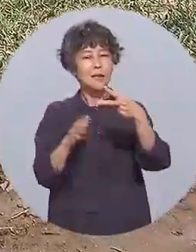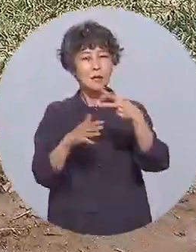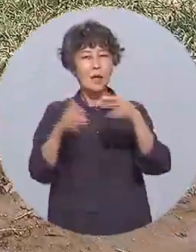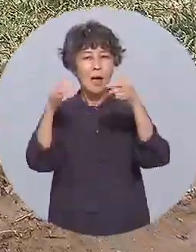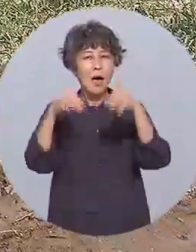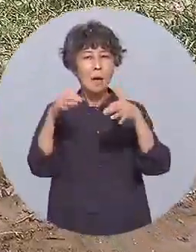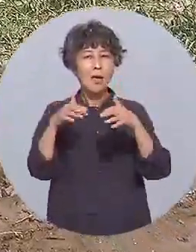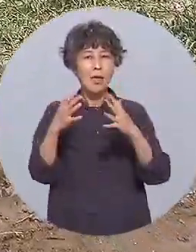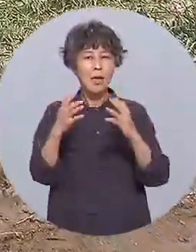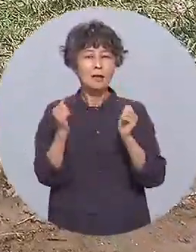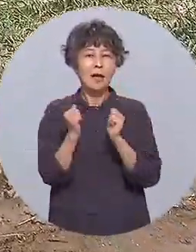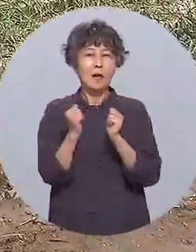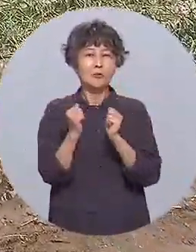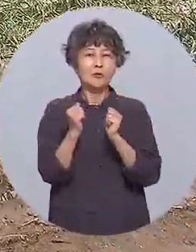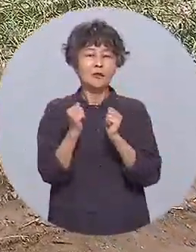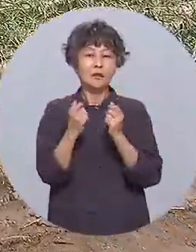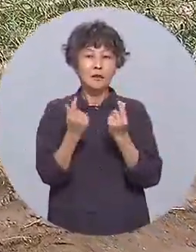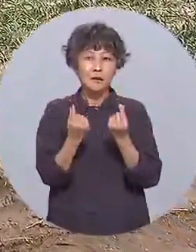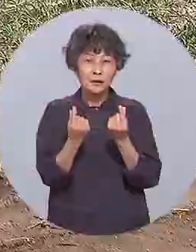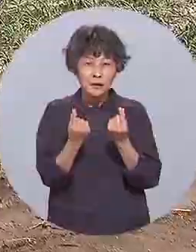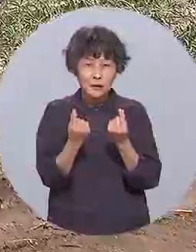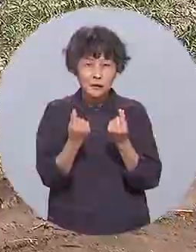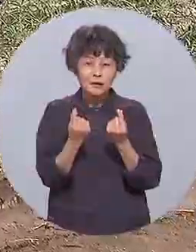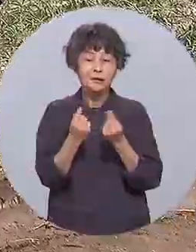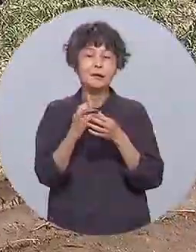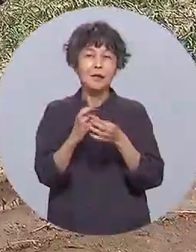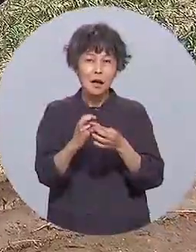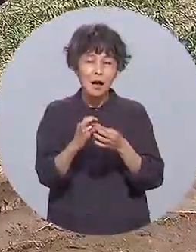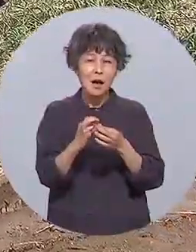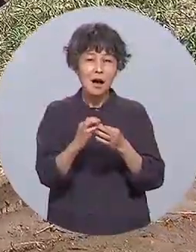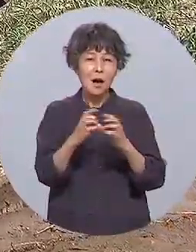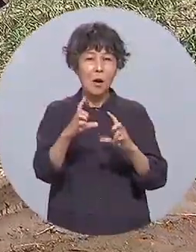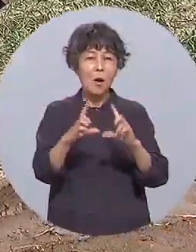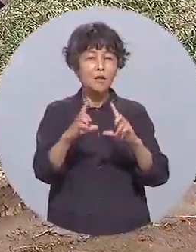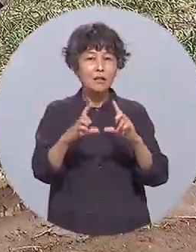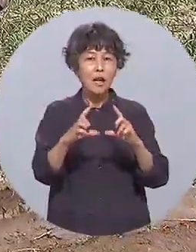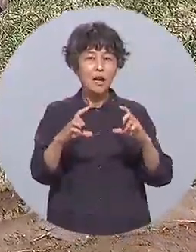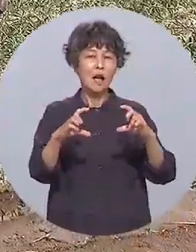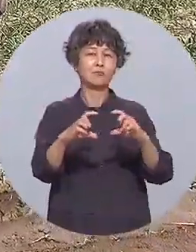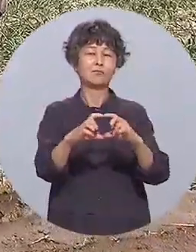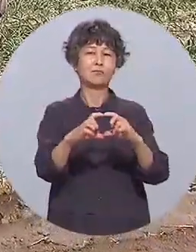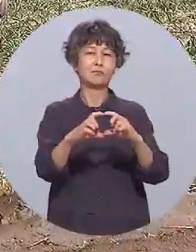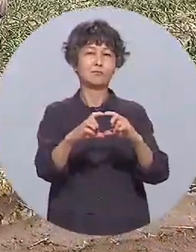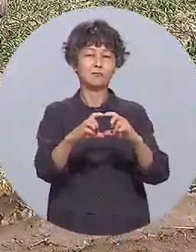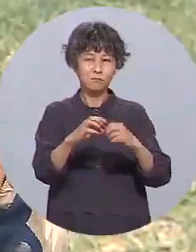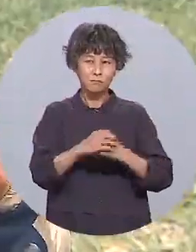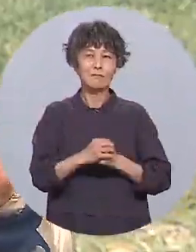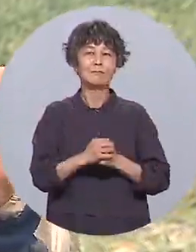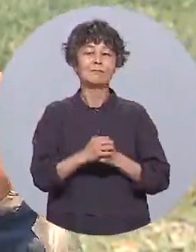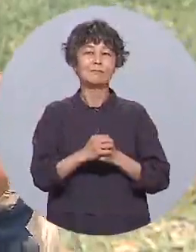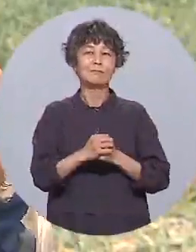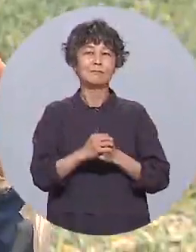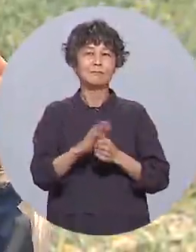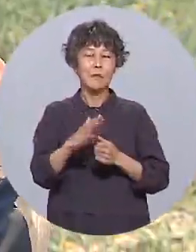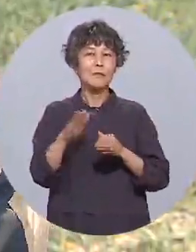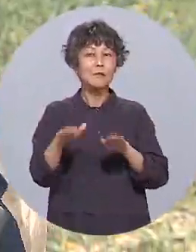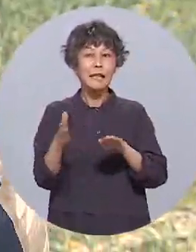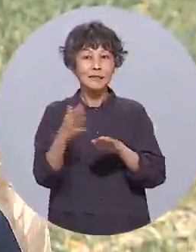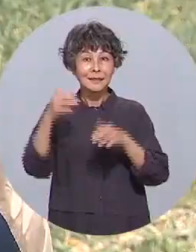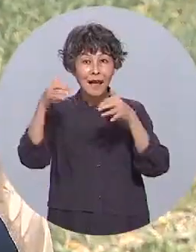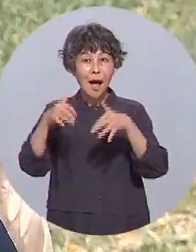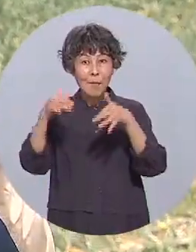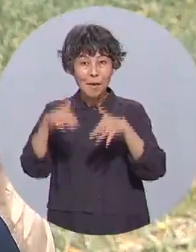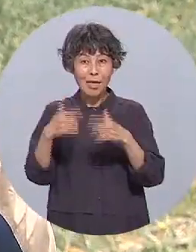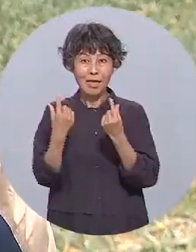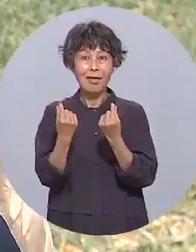ょっと寒くてですね、雨も湿りもなかったんで、ちょっと玉の肥大が悪いんですけど、ここへ来て